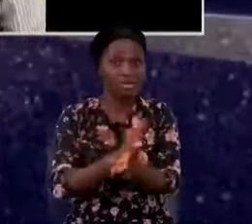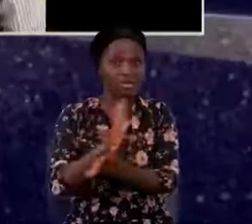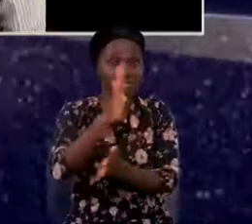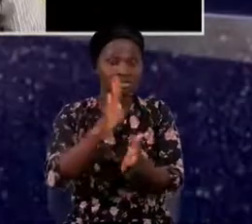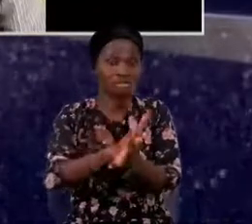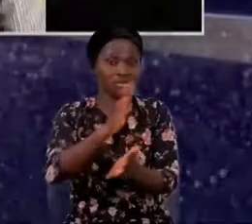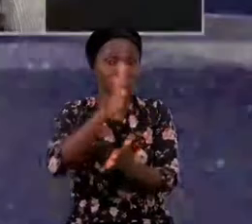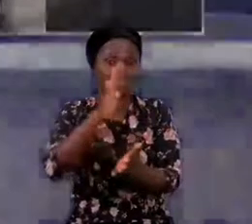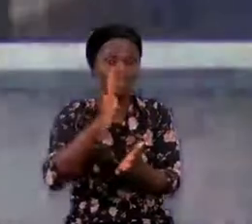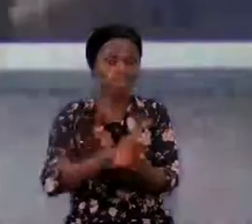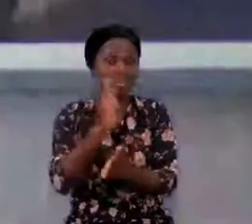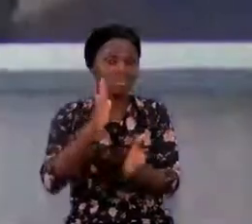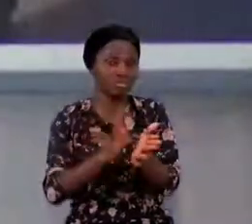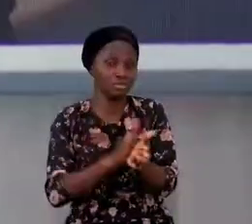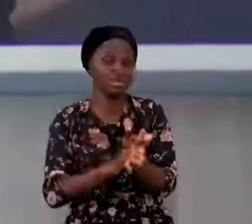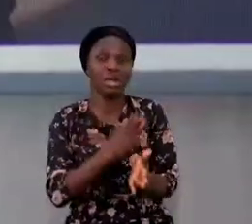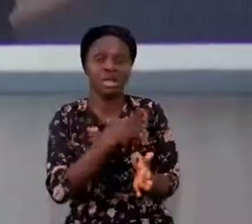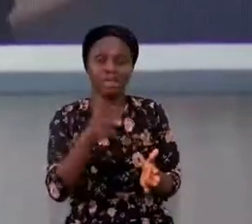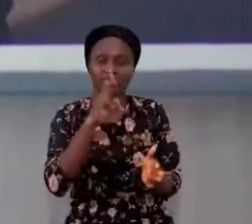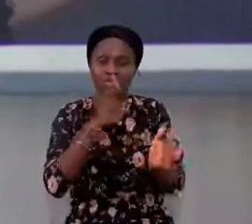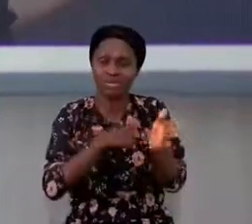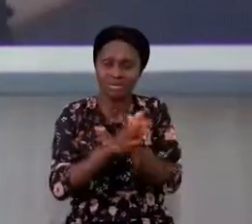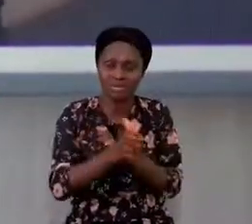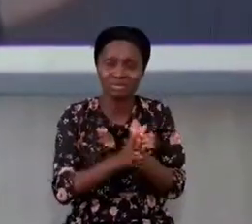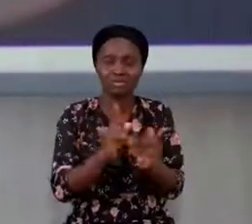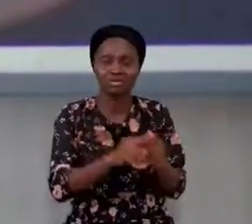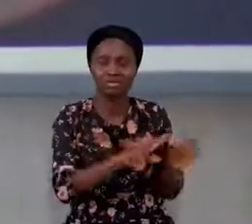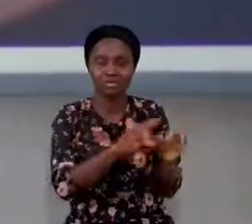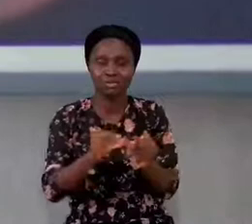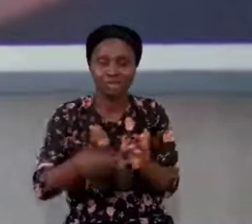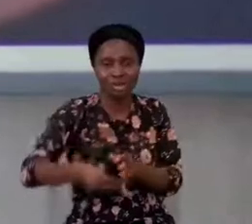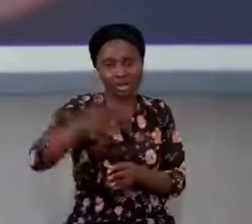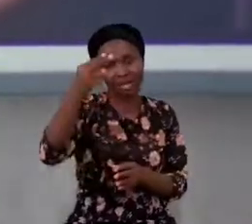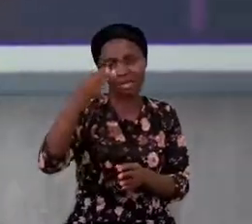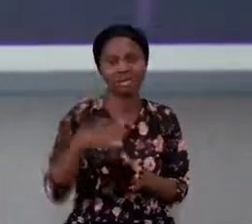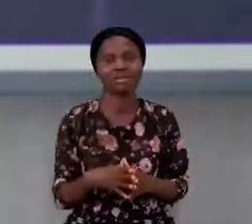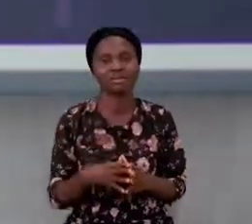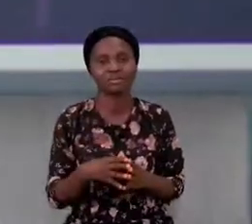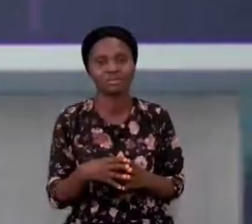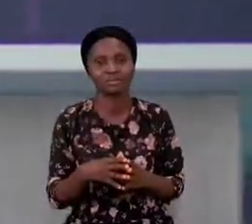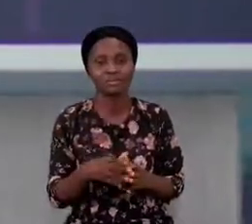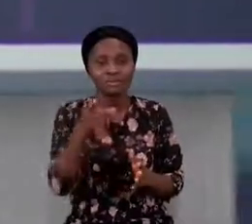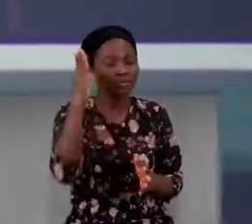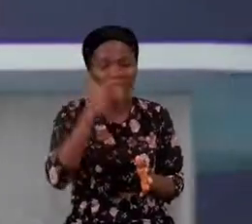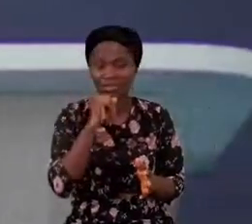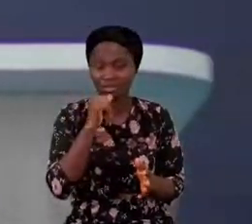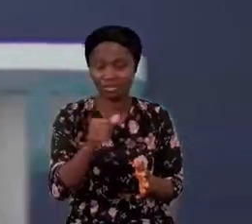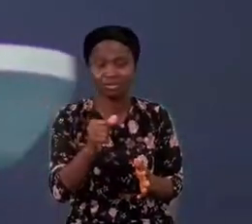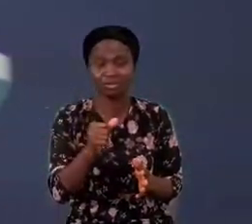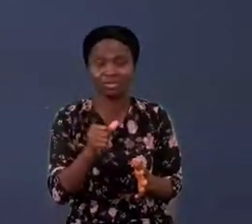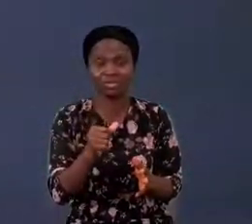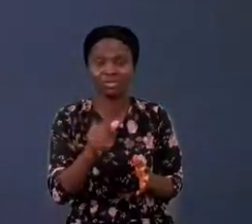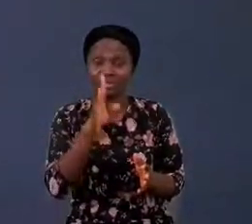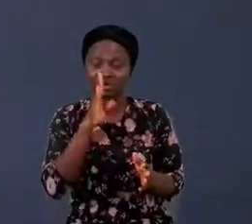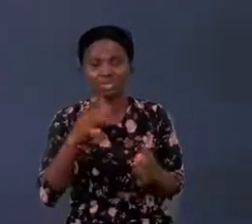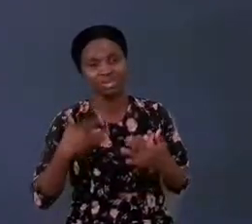bon, encore passer l'examen là, vraiment, il faut étudier dans la journée, étudier dans la nuit, vraiment, c'est fatigant. Non,